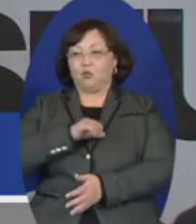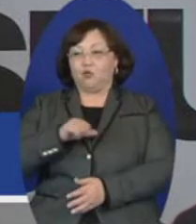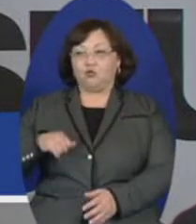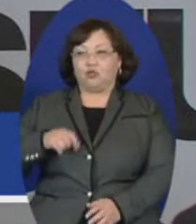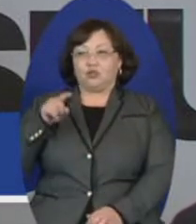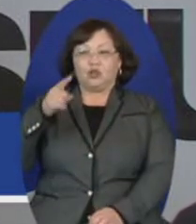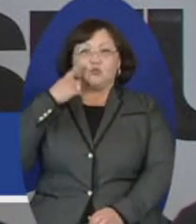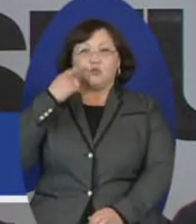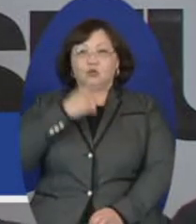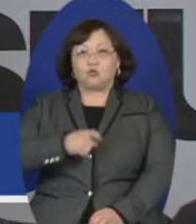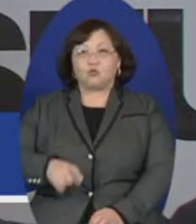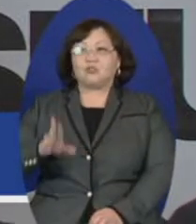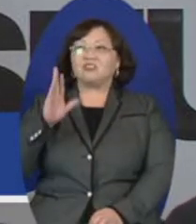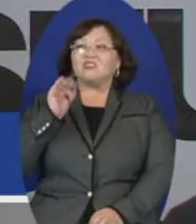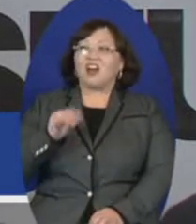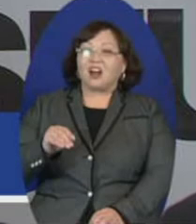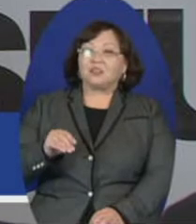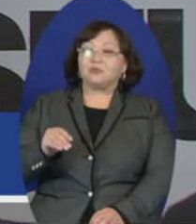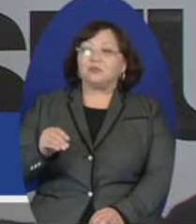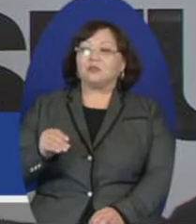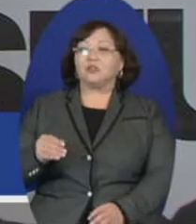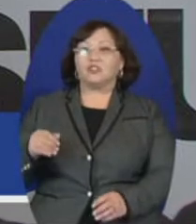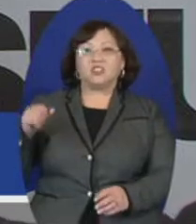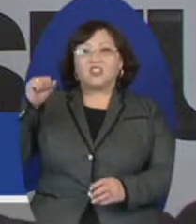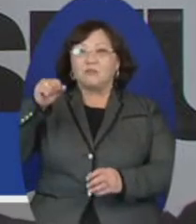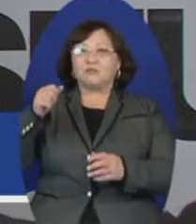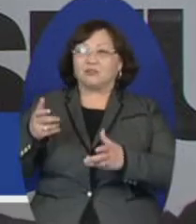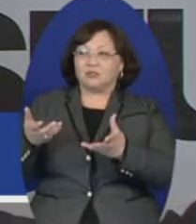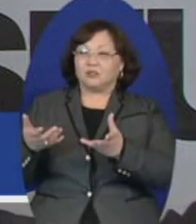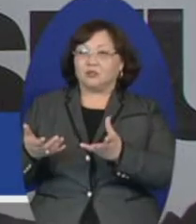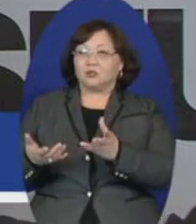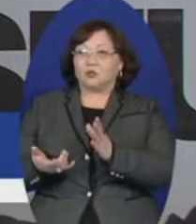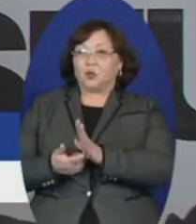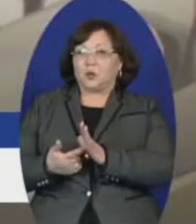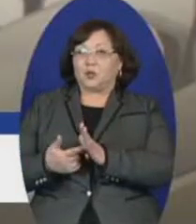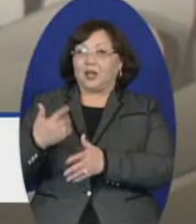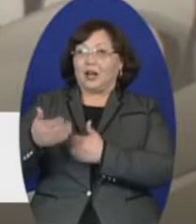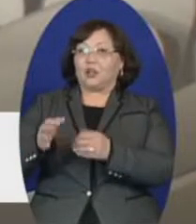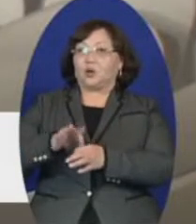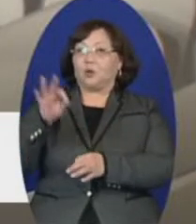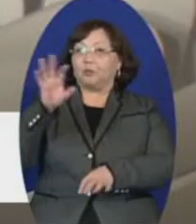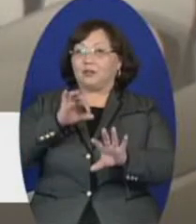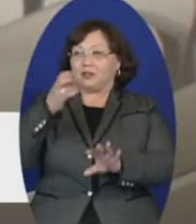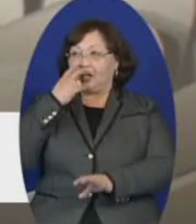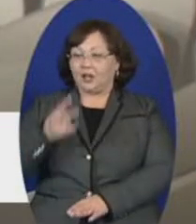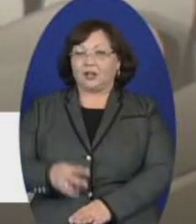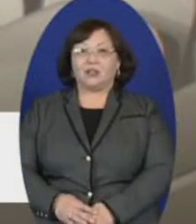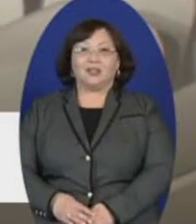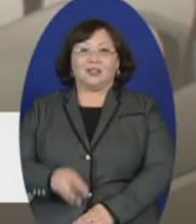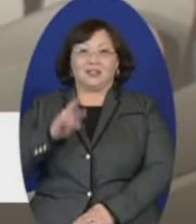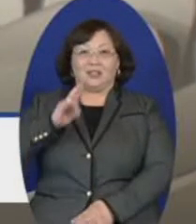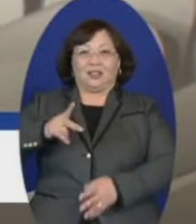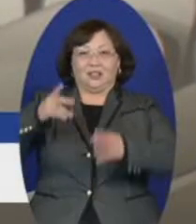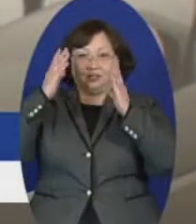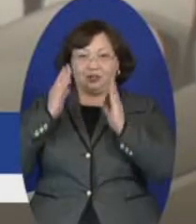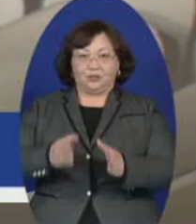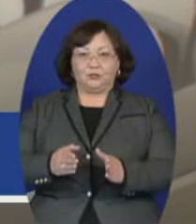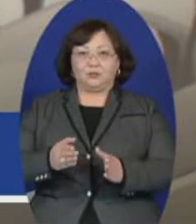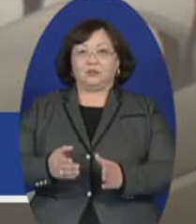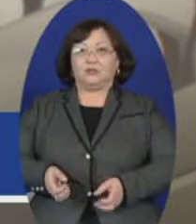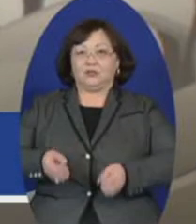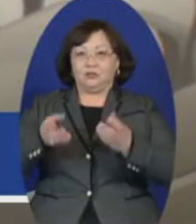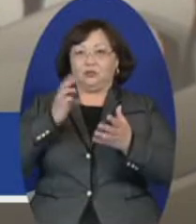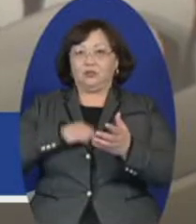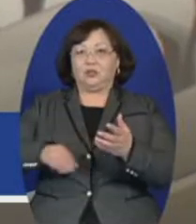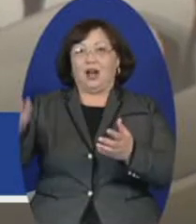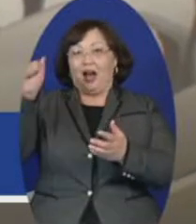тухайн эмэгтэйчүүд хэрхэн ард дэмжиж байгаа энэ хөшүүргүүдийг одоо бид нар ирэх сонгуулиар харах асуудал те. Яг шийдвэр гаргах төвчин дээр гэхэд манайх Азийн орнуудаас